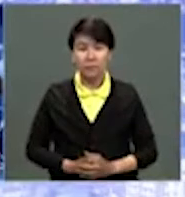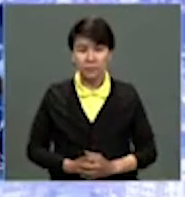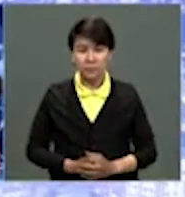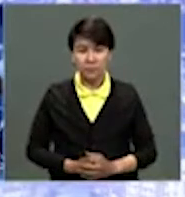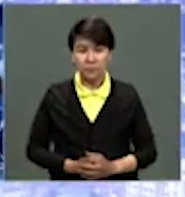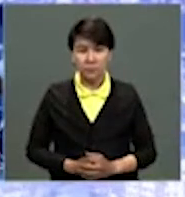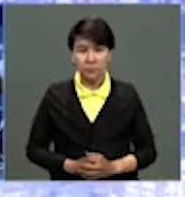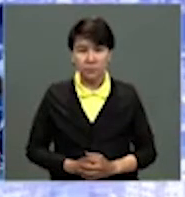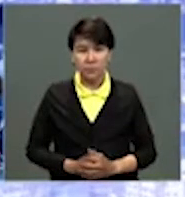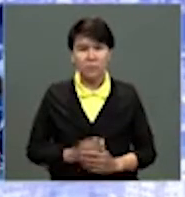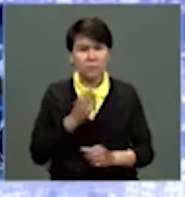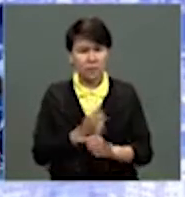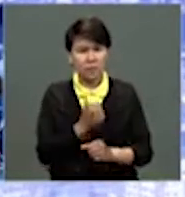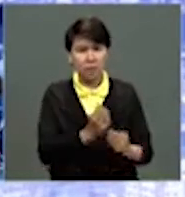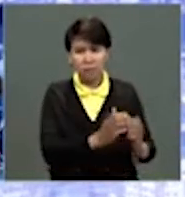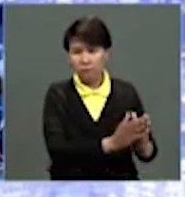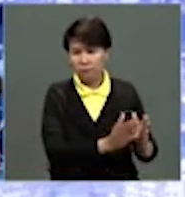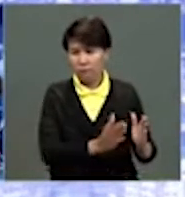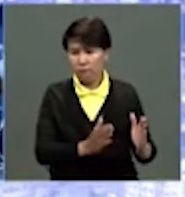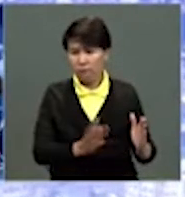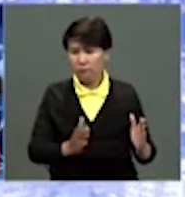วันที่อยู่นี่ก็ปลอดภัยแล้วนี่ 45วันเราไม่มีเชื้อเพราะฉะนั้นเราสามารถที่จะไปไหนมาไหนกันได้โดยเต็มที่เพราะฉะนั้นกลุ่มคนกลุ่มนี้ก็จะมีความมั่นใจแล้วจะมาจับจ่ายใช้สอยจะมาเที่ยวเมืองนุ่นมันนี้ผ่าตัดอยู่ที่กรุงเทพอาจจะไปเที่ยวที่พัทยาหรือไปลงที่ภูเก็ต